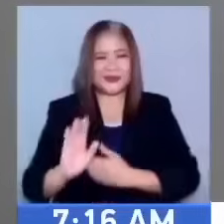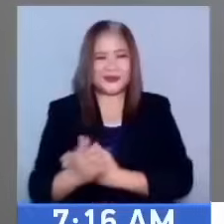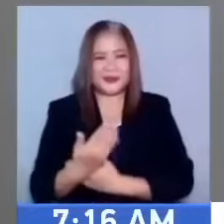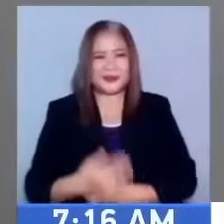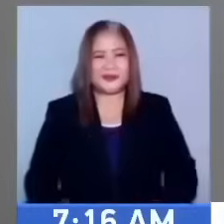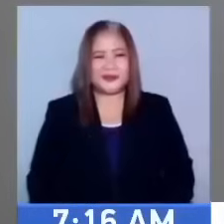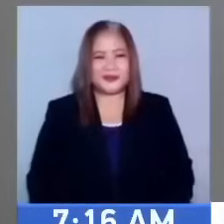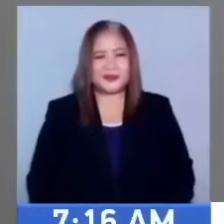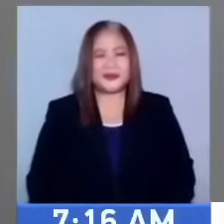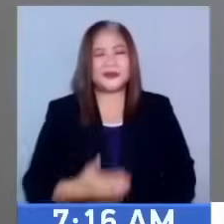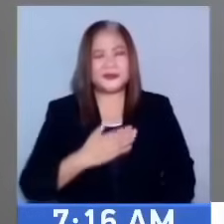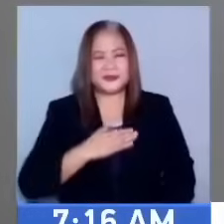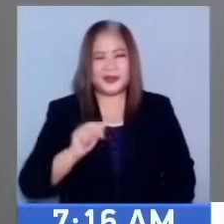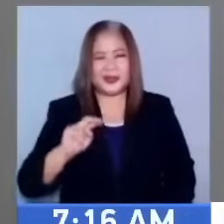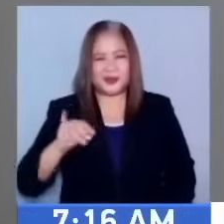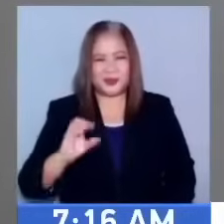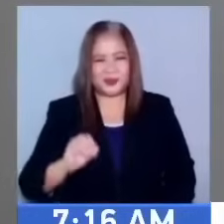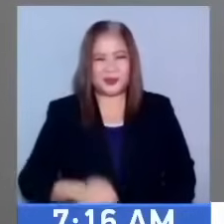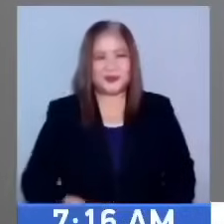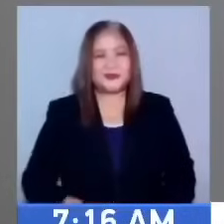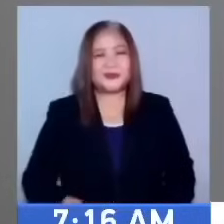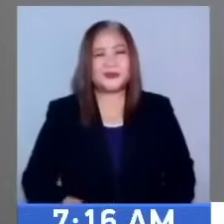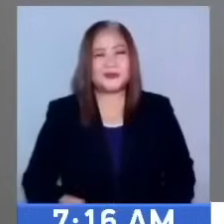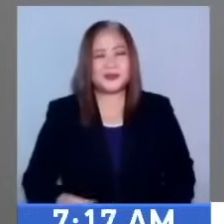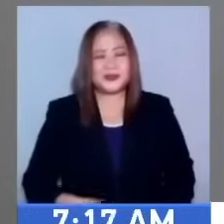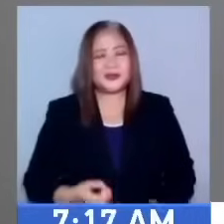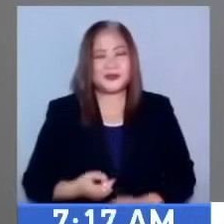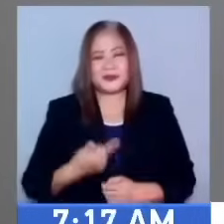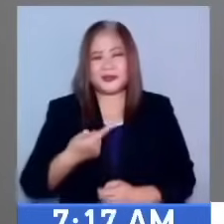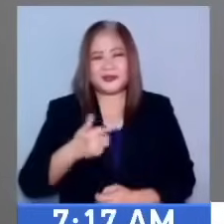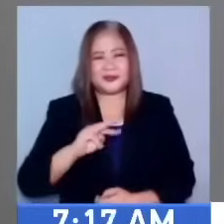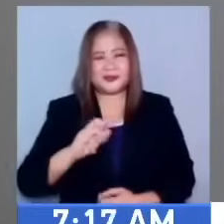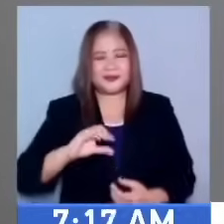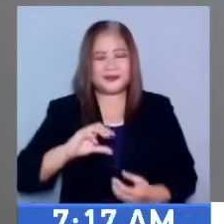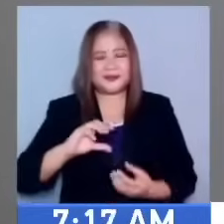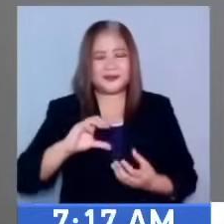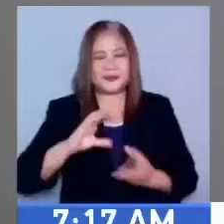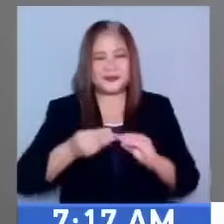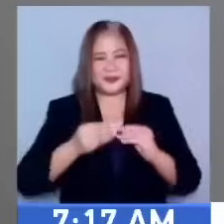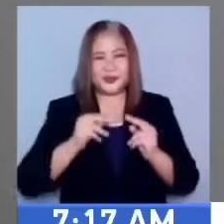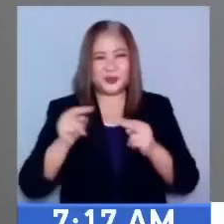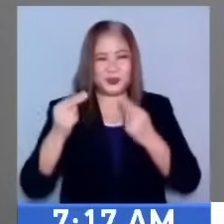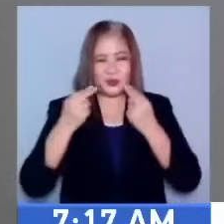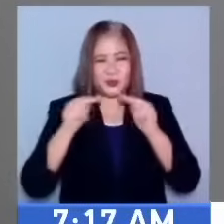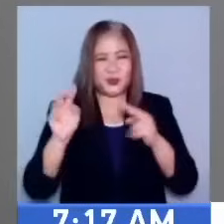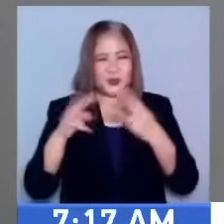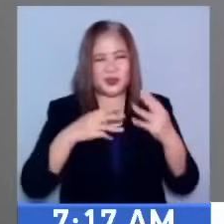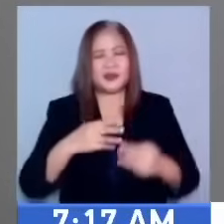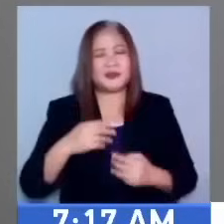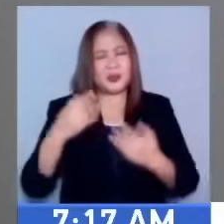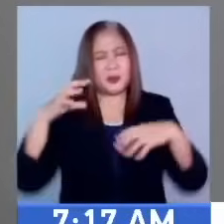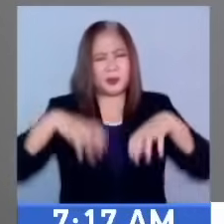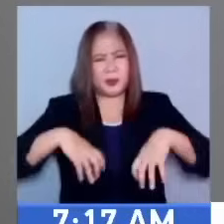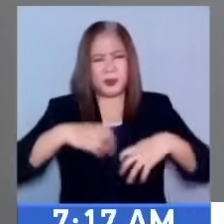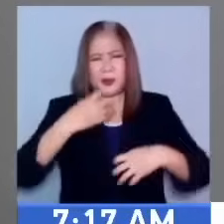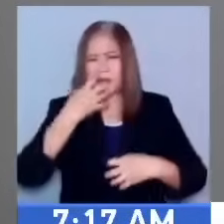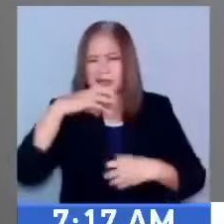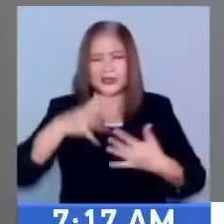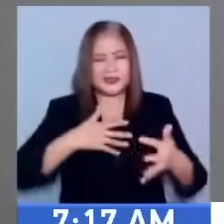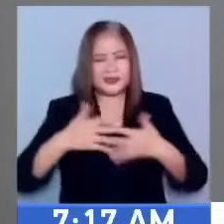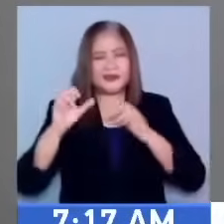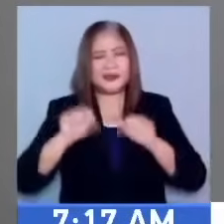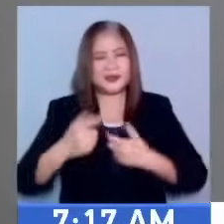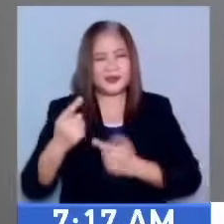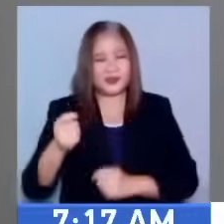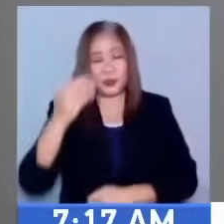Angelo Pertiera at yan ang latest mula sa GMA Integrated News Weather Center. Maasahan anuman ang panahon. Know the weather before